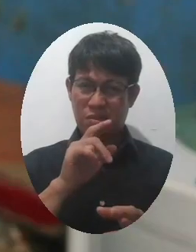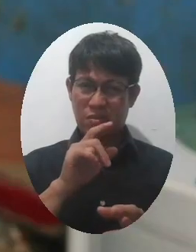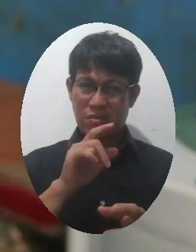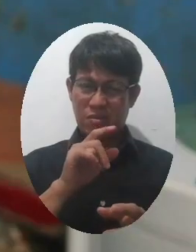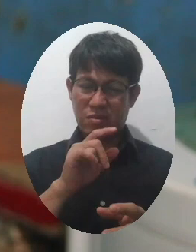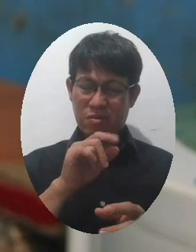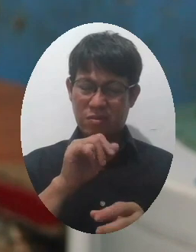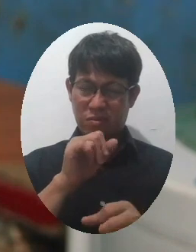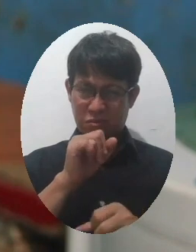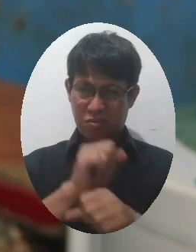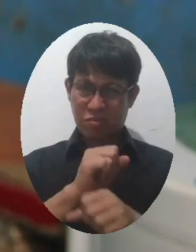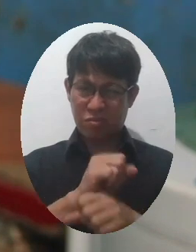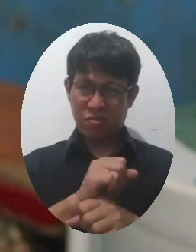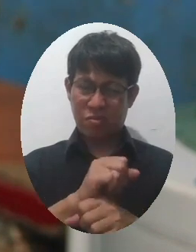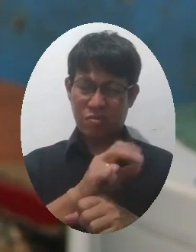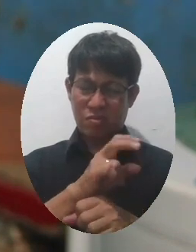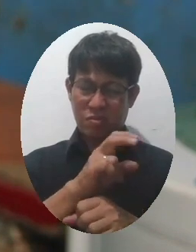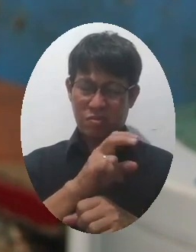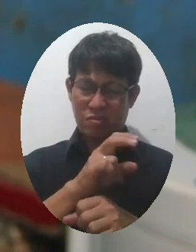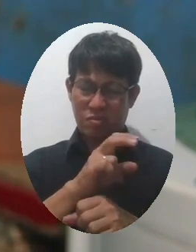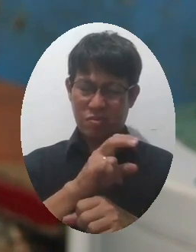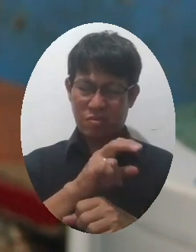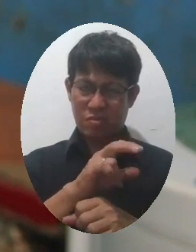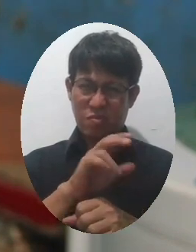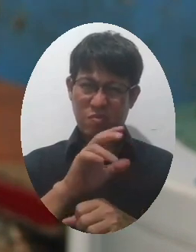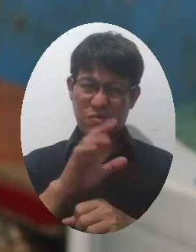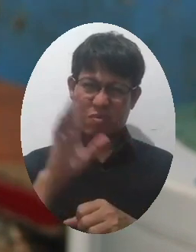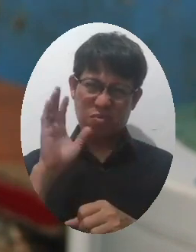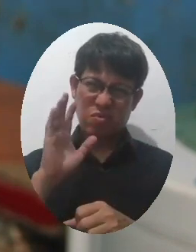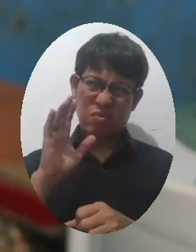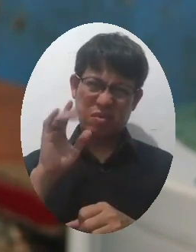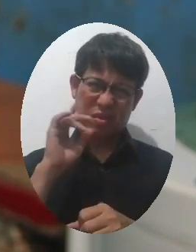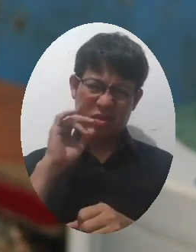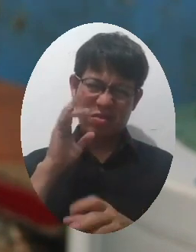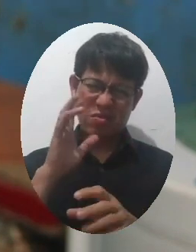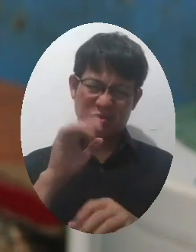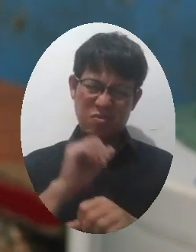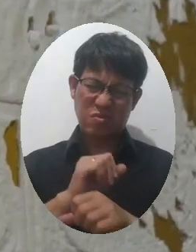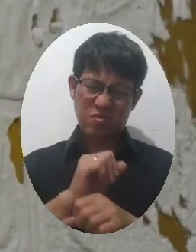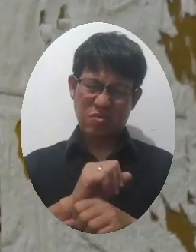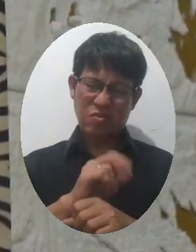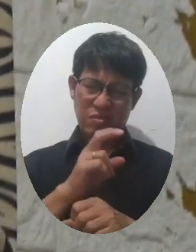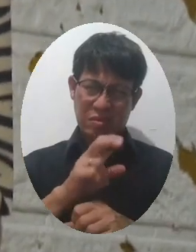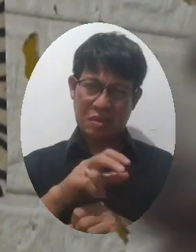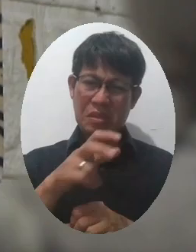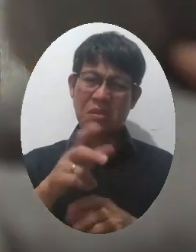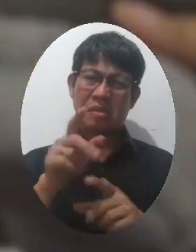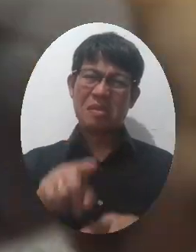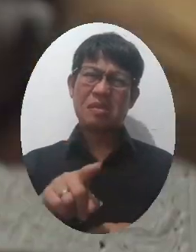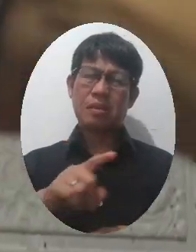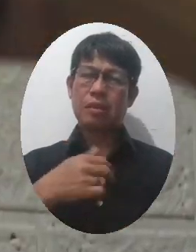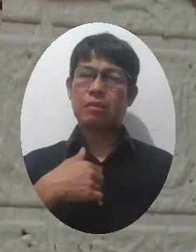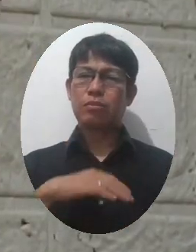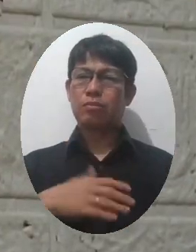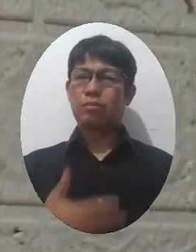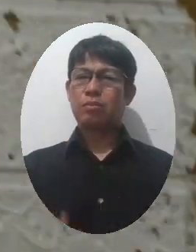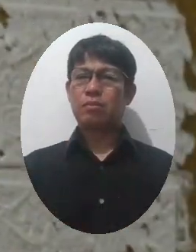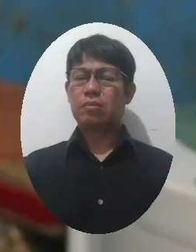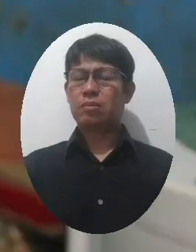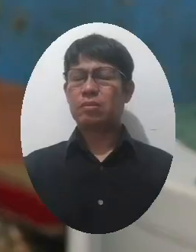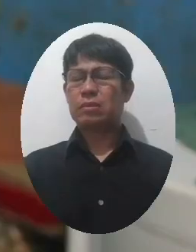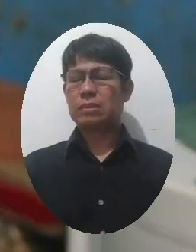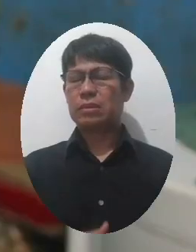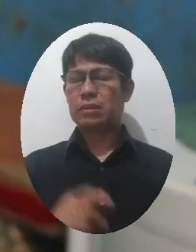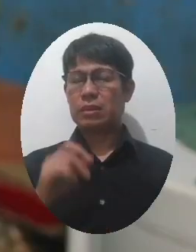magtatrabaho ako nun. Kaso, dumating po sa time na, ayun nga, nagkaanak kami, biglaan lang